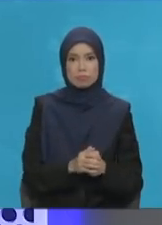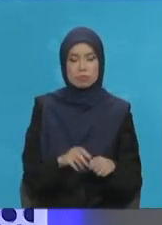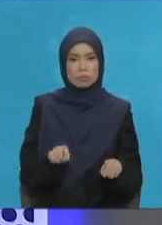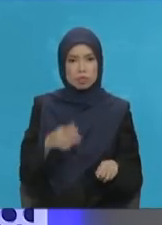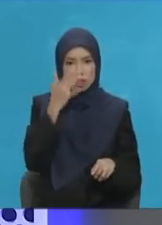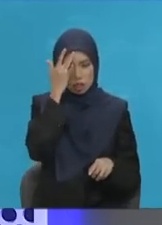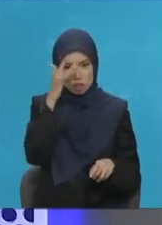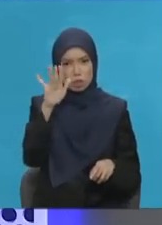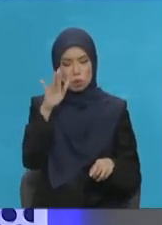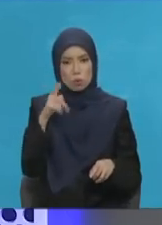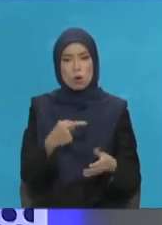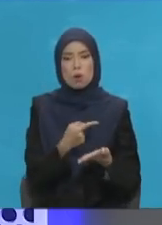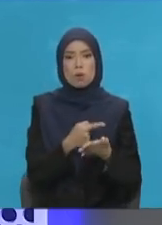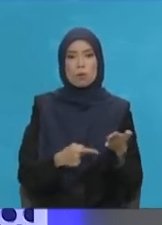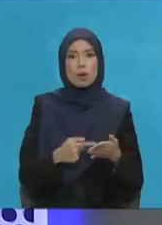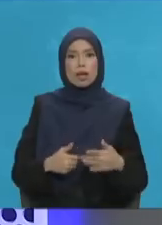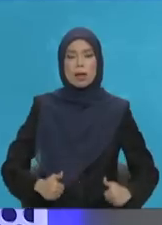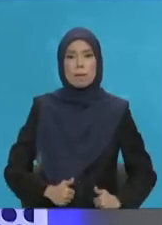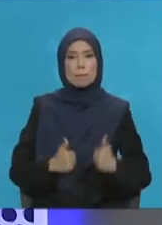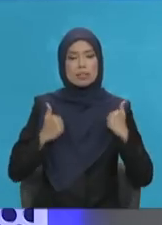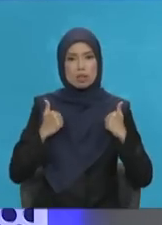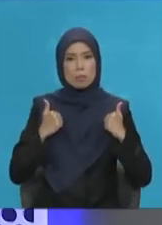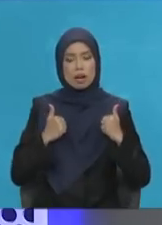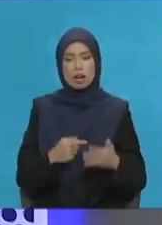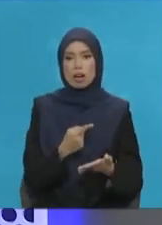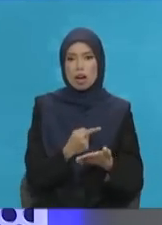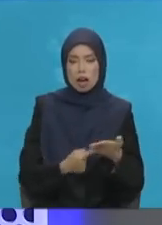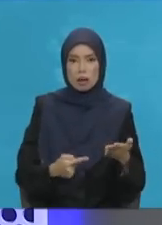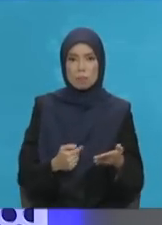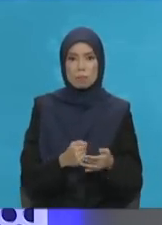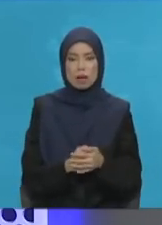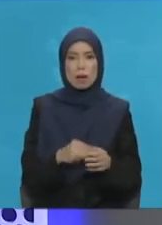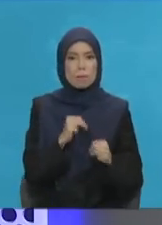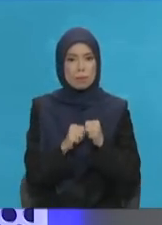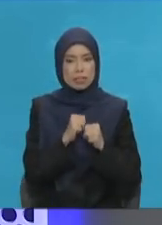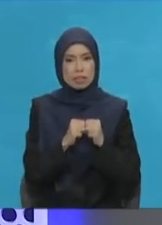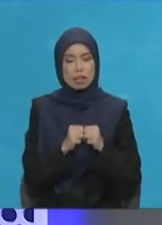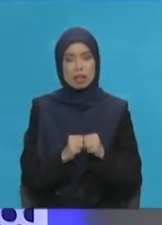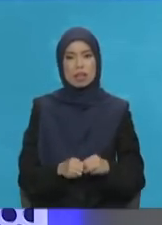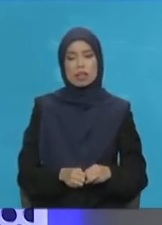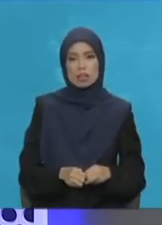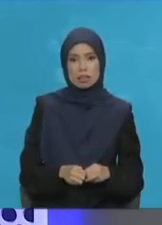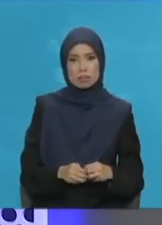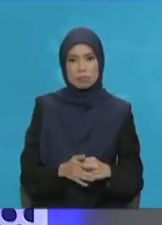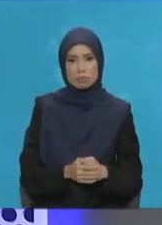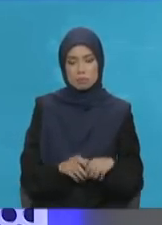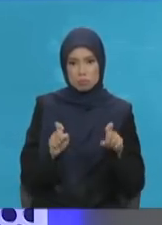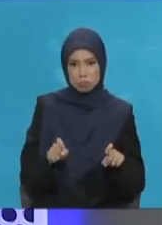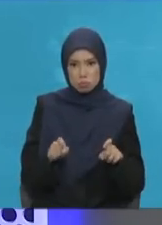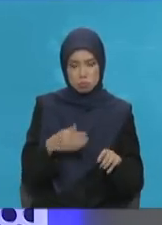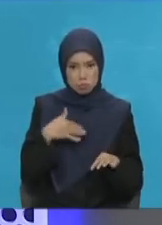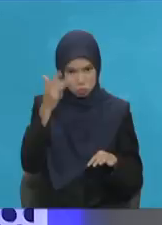halangan halangan yang menyebabkan pengurusan tidak Cemerlang dan kurang ketegasan dalam mengambil